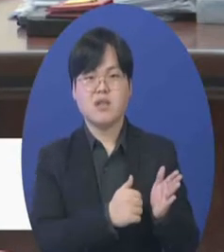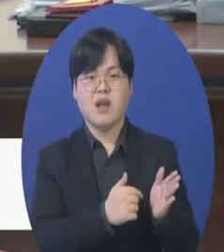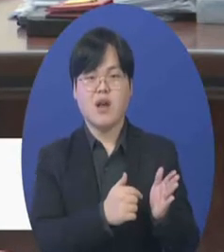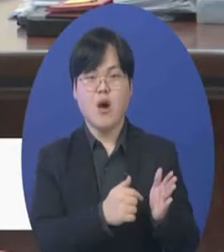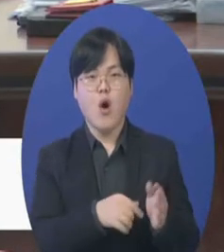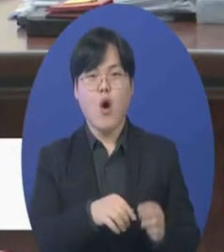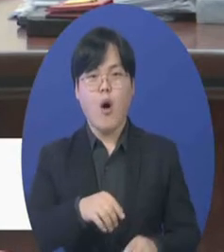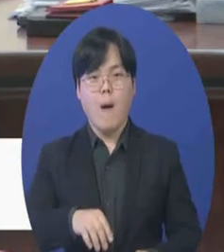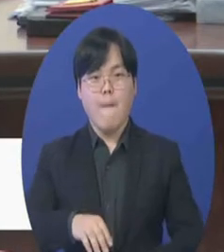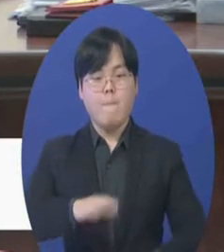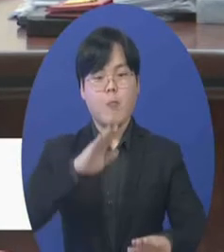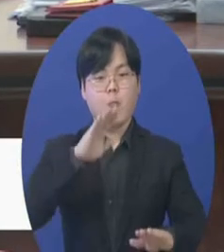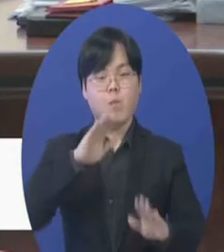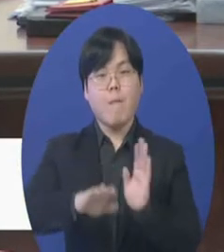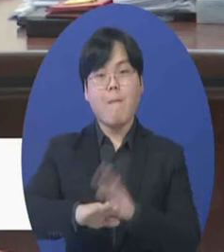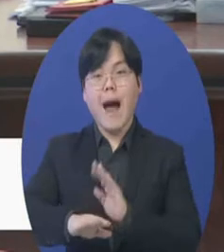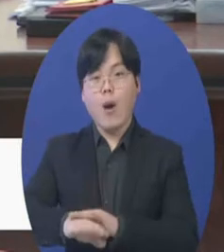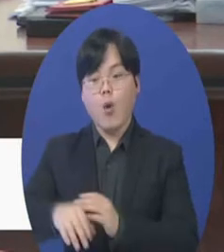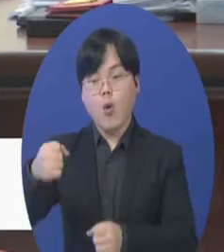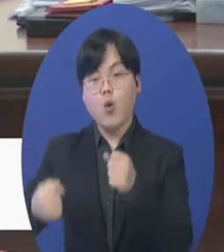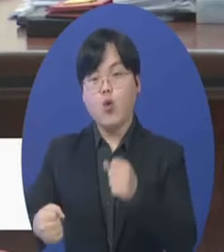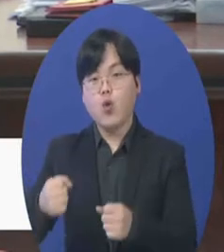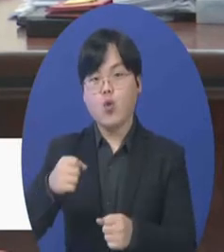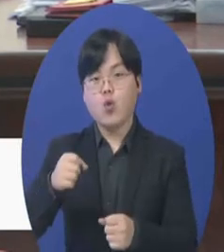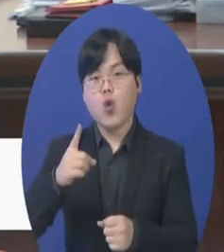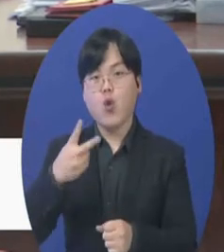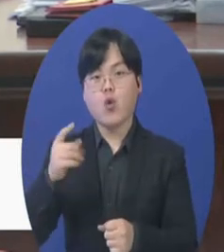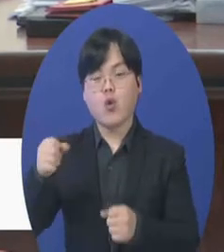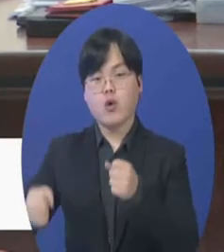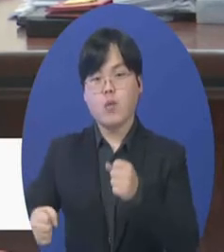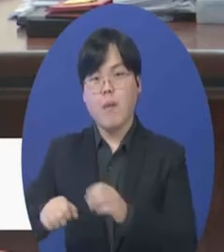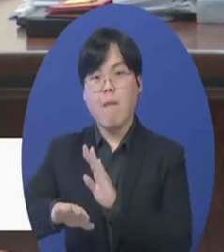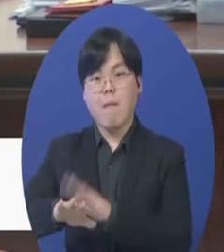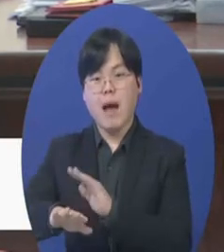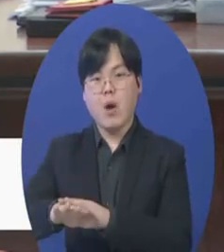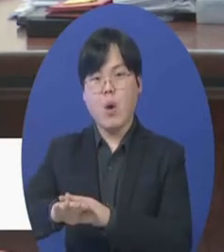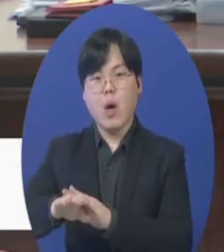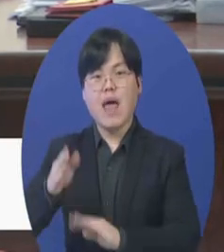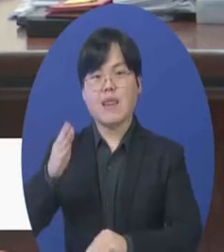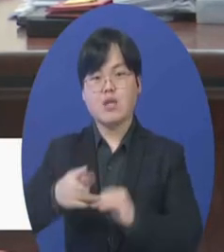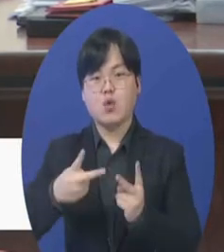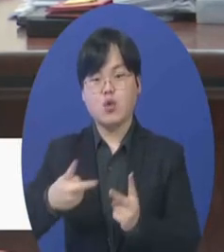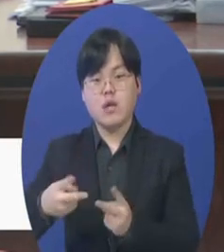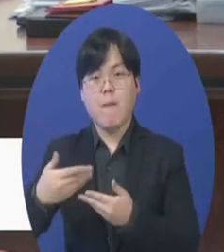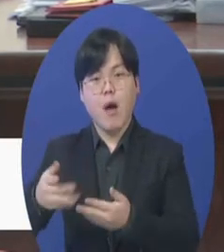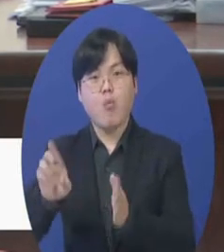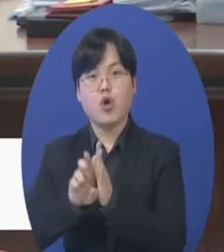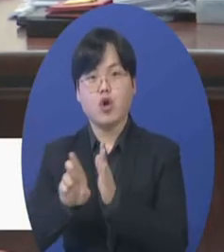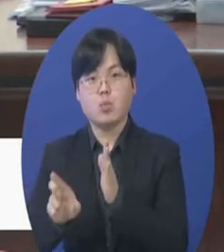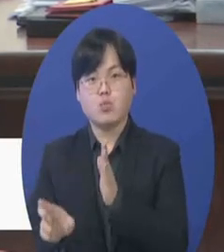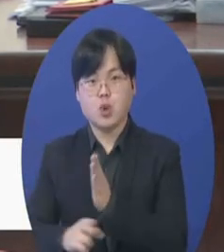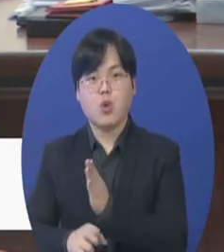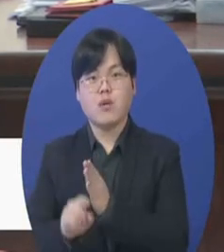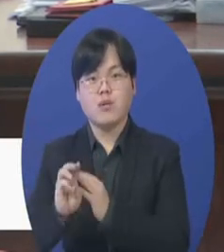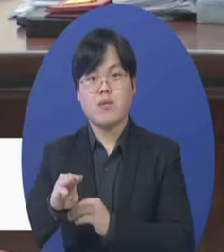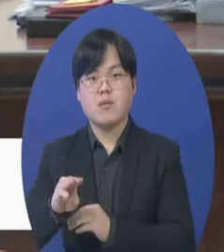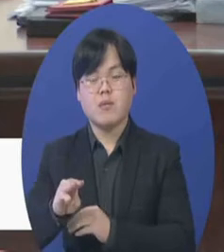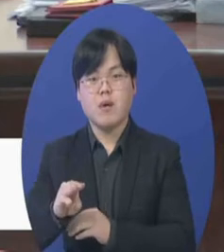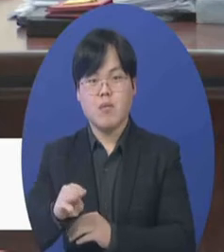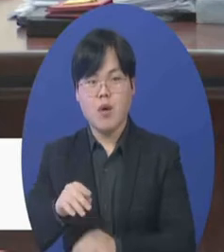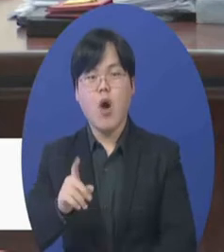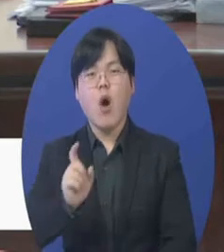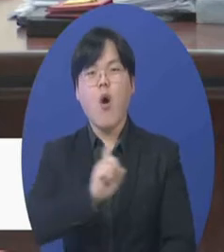талдаа өрвөлтэй ийм жолоо машинуудад таксины үйлчлэгээ олох ийм боломжгүй байдаг. Тэгэхээр энэ нэг ёсондоо одоо ингээд